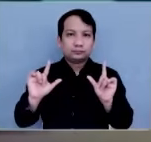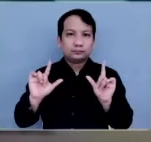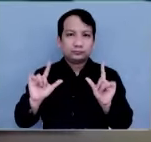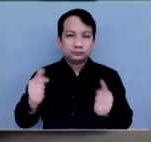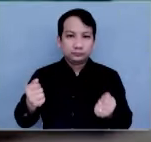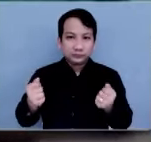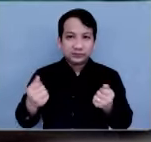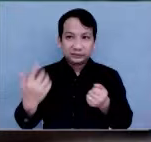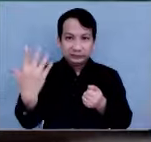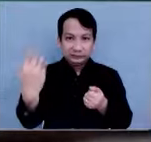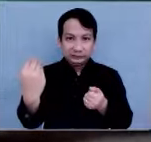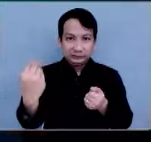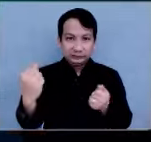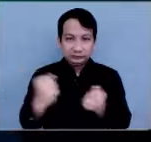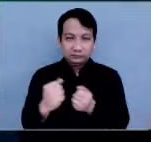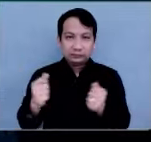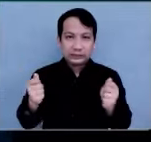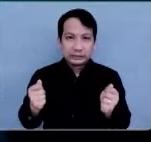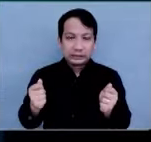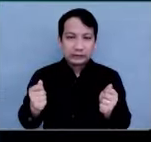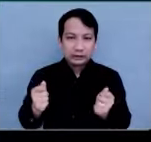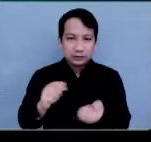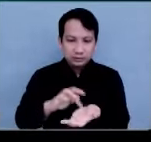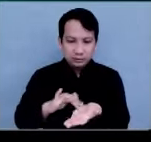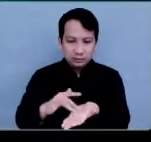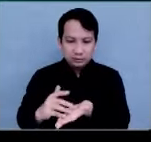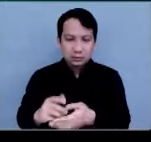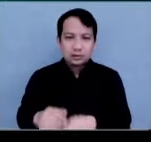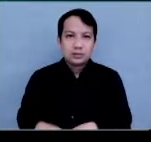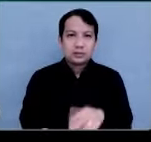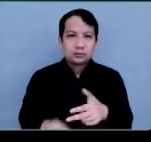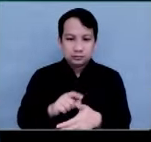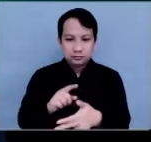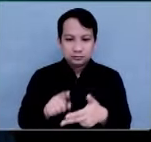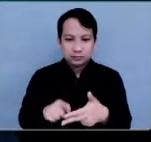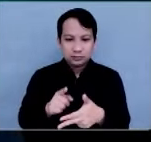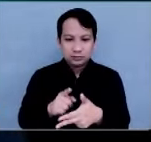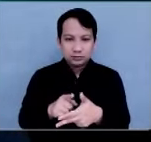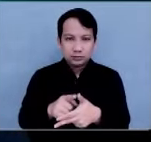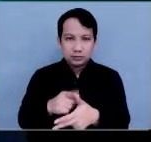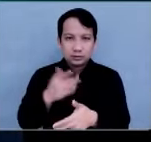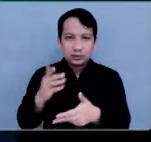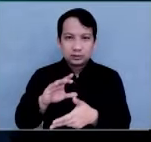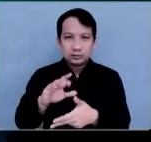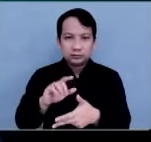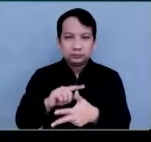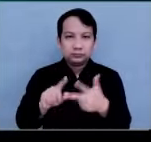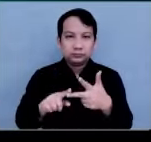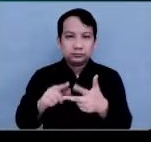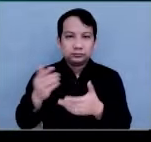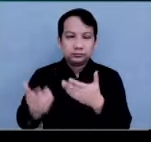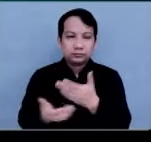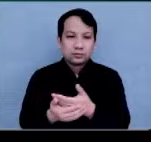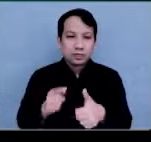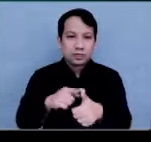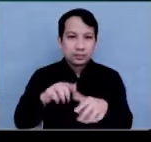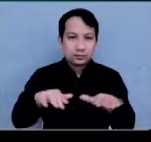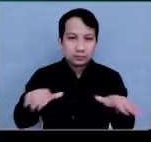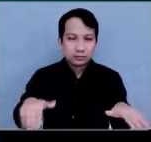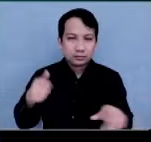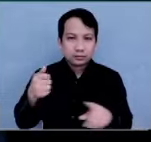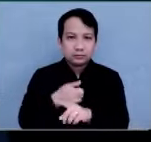matatandaan niyo po tatlong kaso po ito ah yung kay pastor kuloy po yyung child abuse po yyung ah sexual abuse at Yun pong